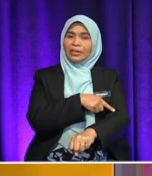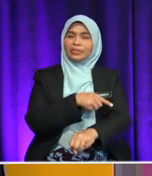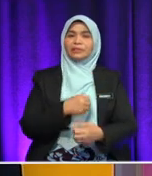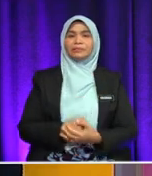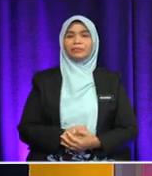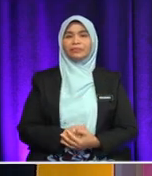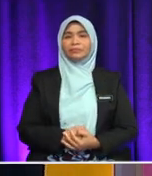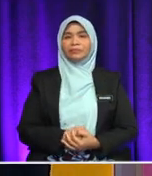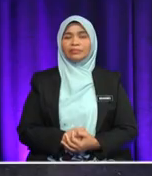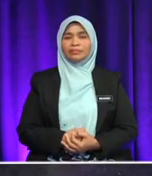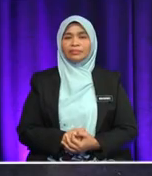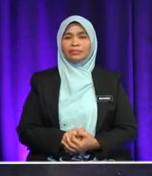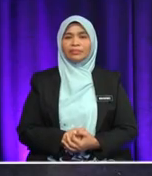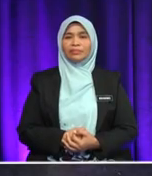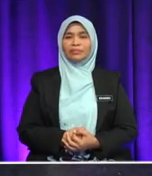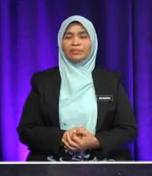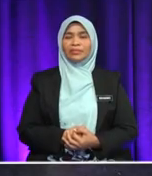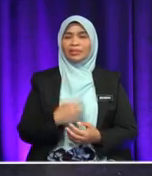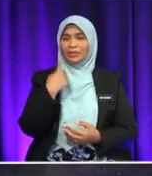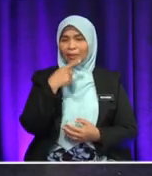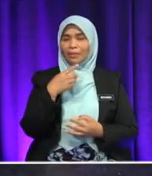siapapun yang agak-agan putri